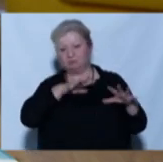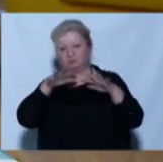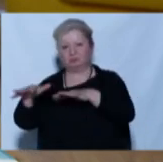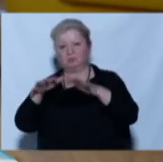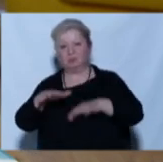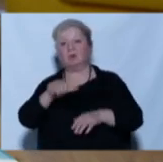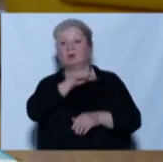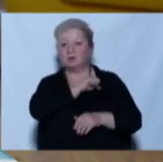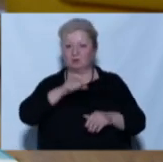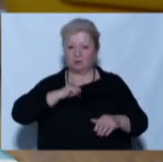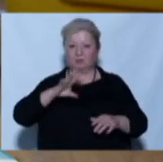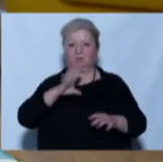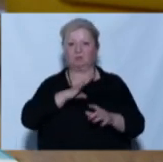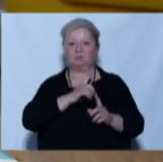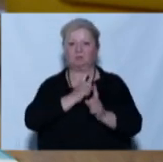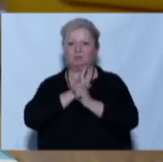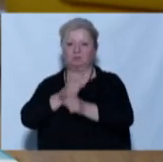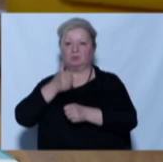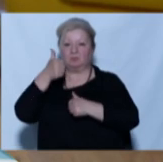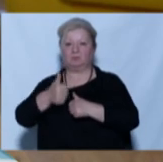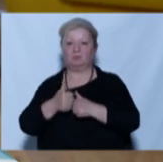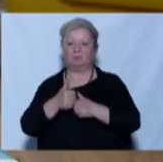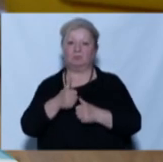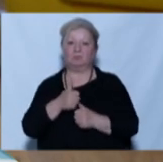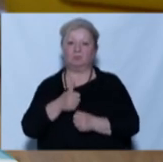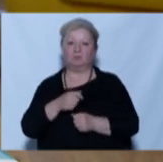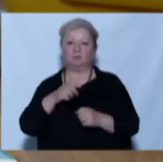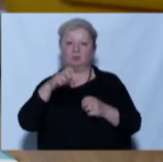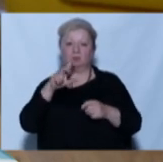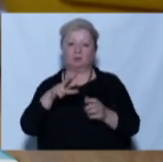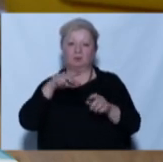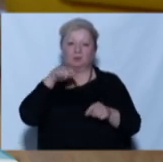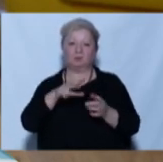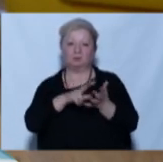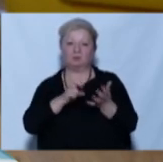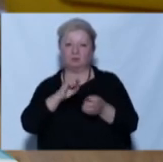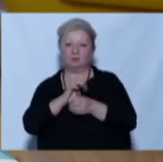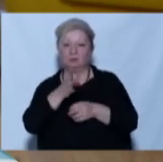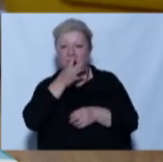შამილიც ხელმძღვანელობდა. მაგათად 1854 წლის ლაშქრობის დროს